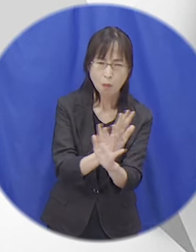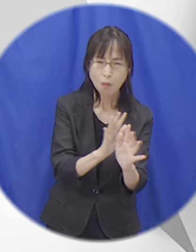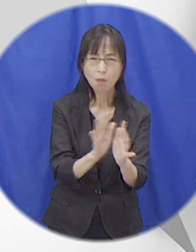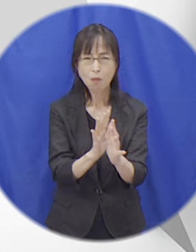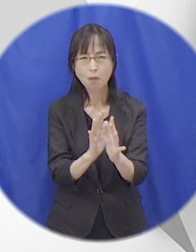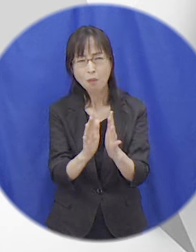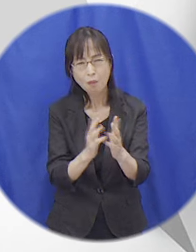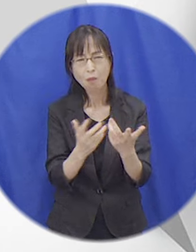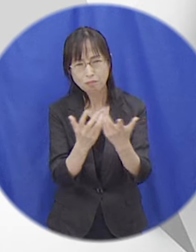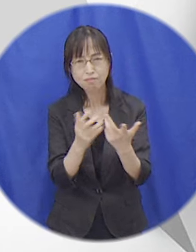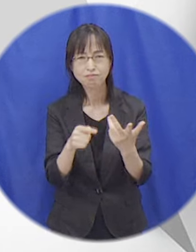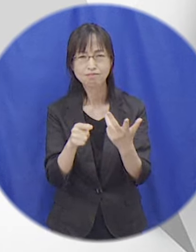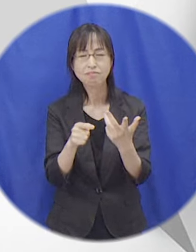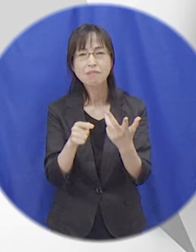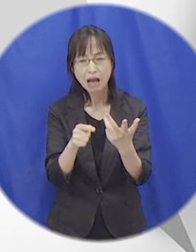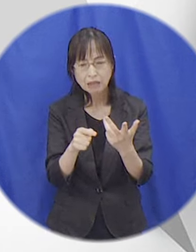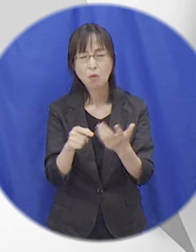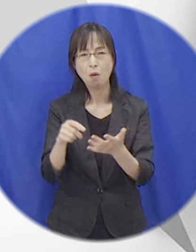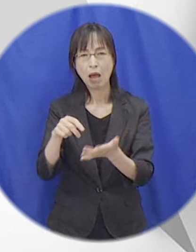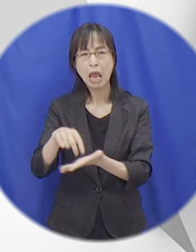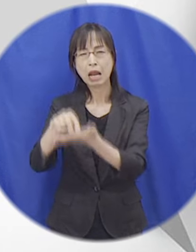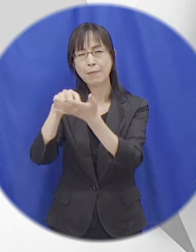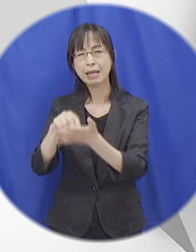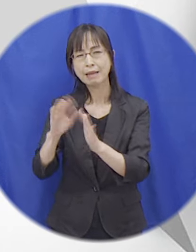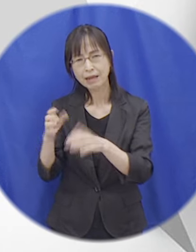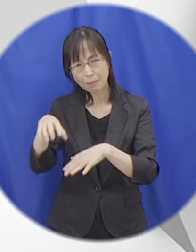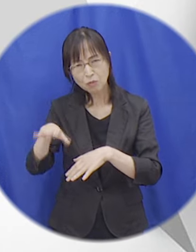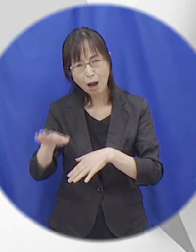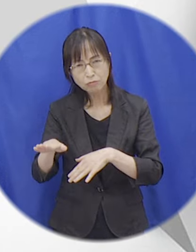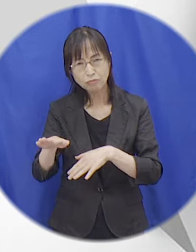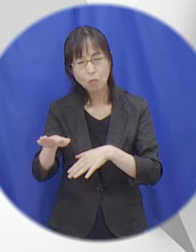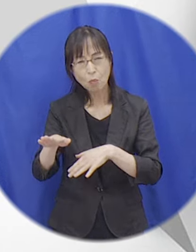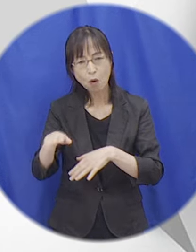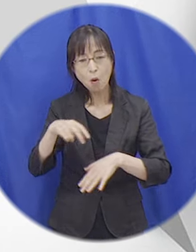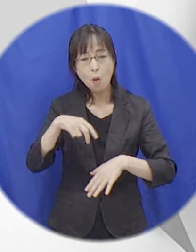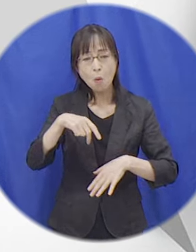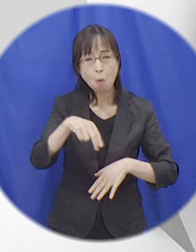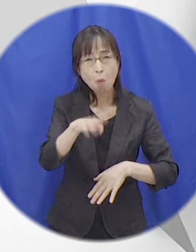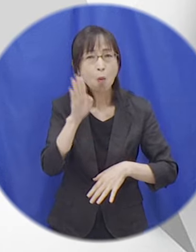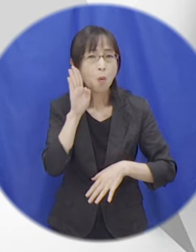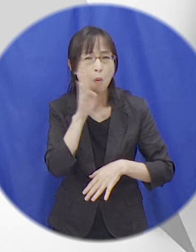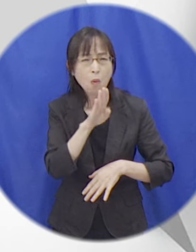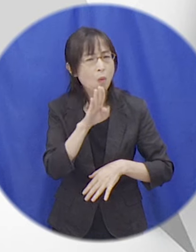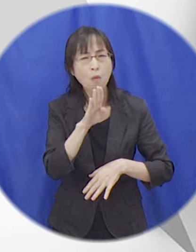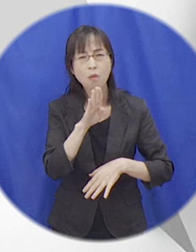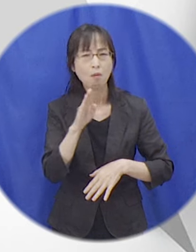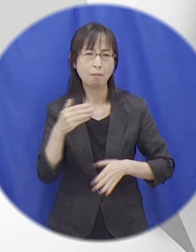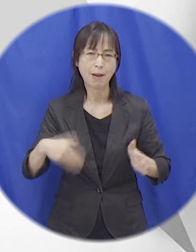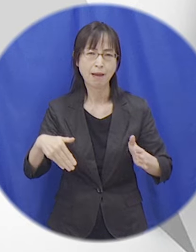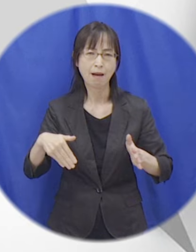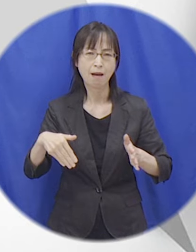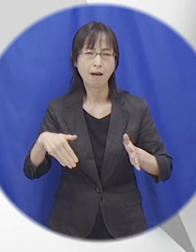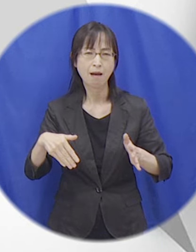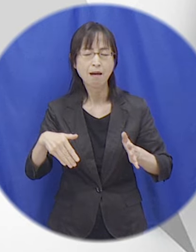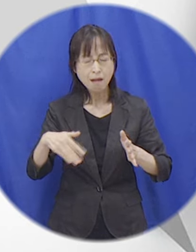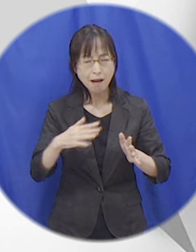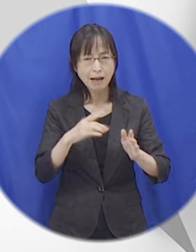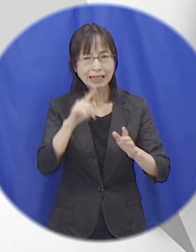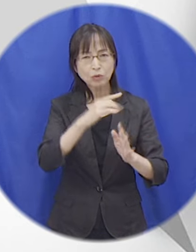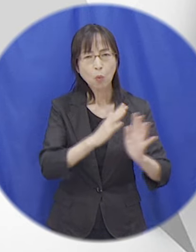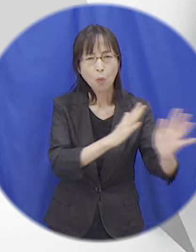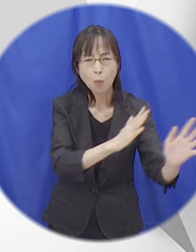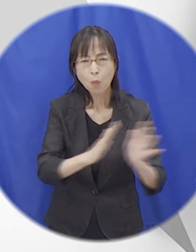えてですね、エレベーターがない箇所があったりですね、円滑な歩行者動線となっていなくて、人の流動性が乏しいという課題も